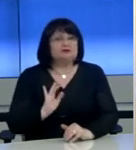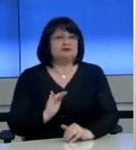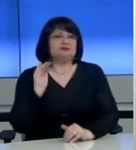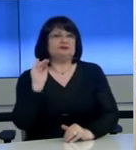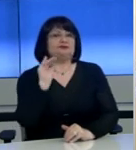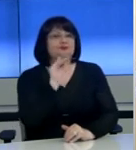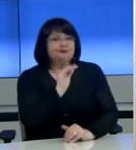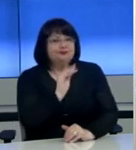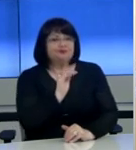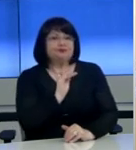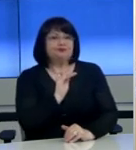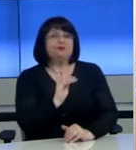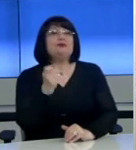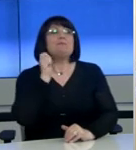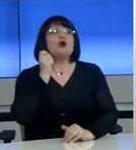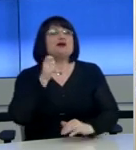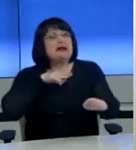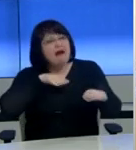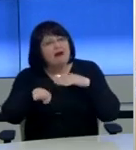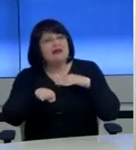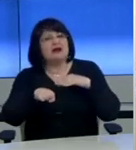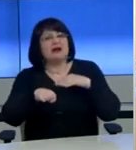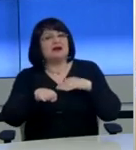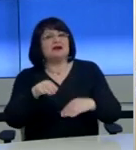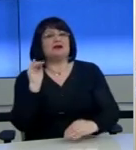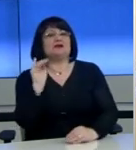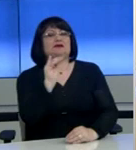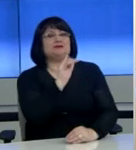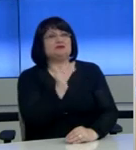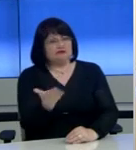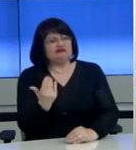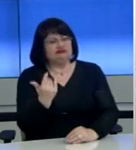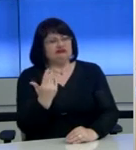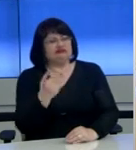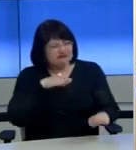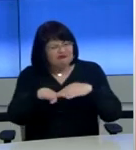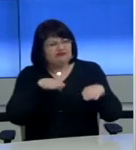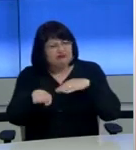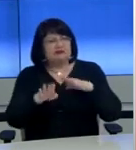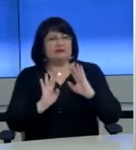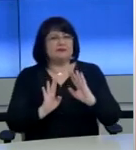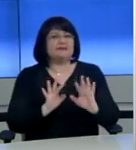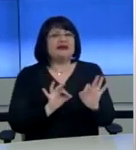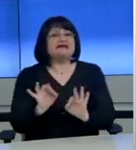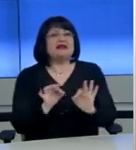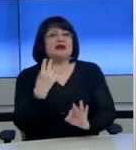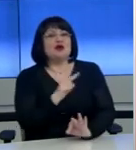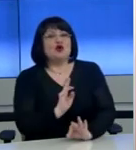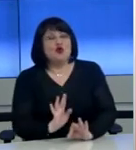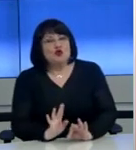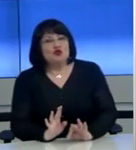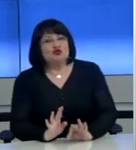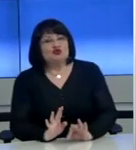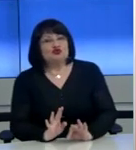το προσκλητήριο πολιτικού ρεβανσισμού που απευθύνατε σε οποιοδήποτε πρόθυμο να συνδράμει στο σχεδιασμό σας, με ή